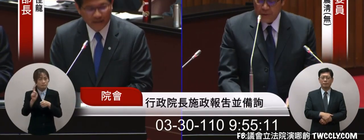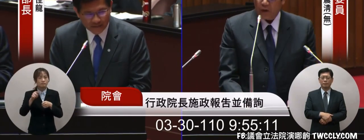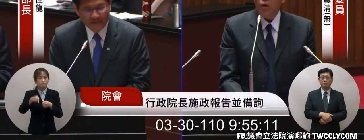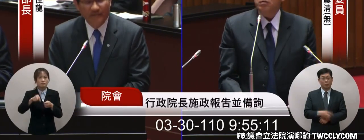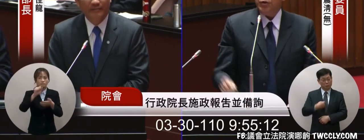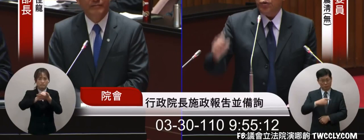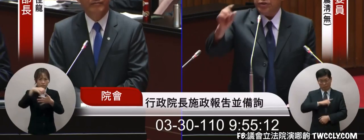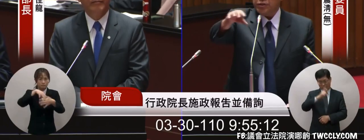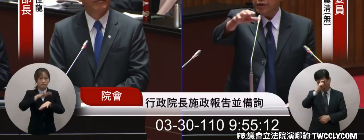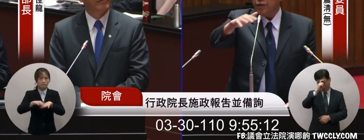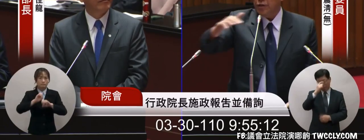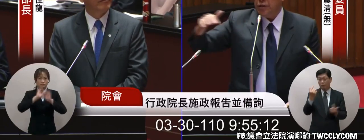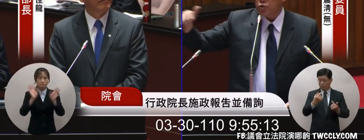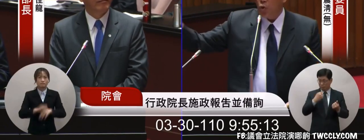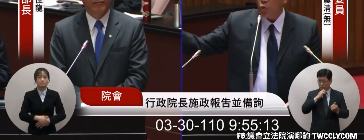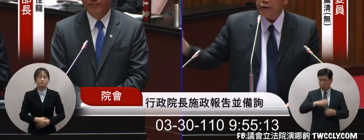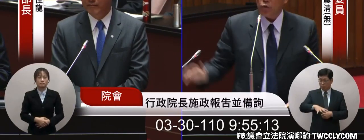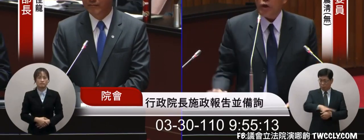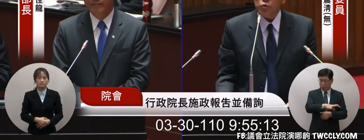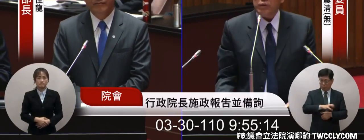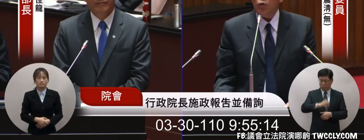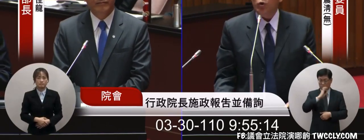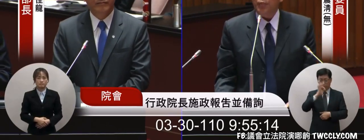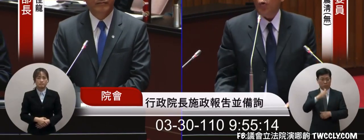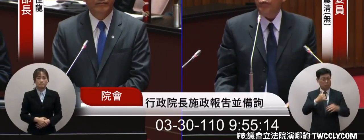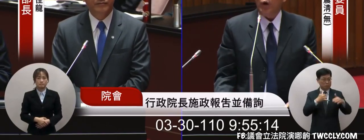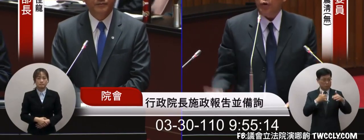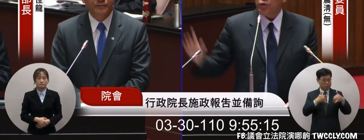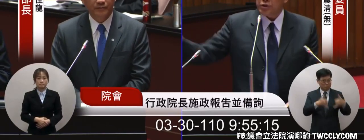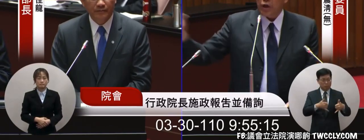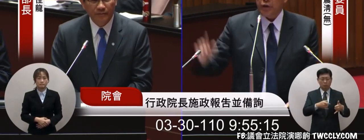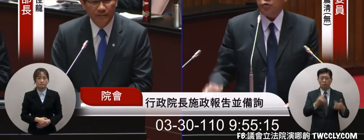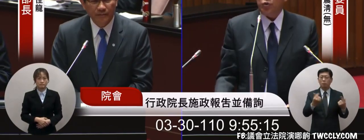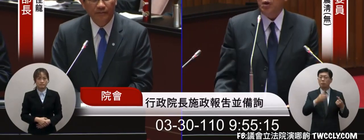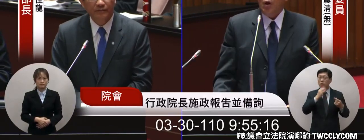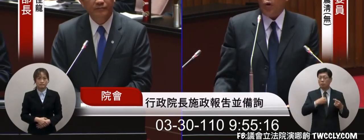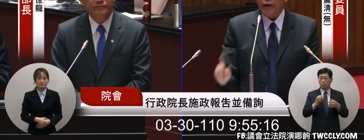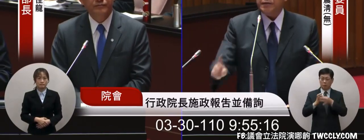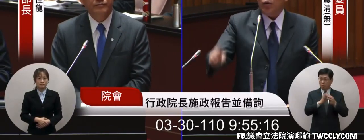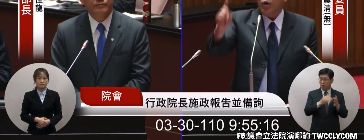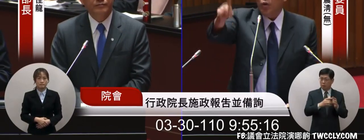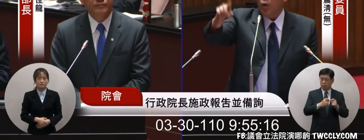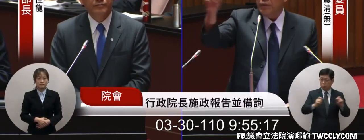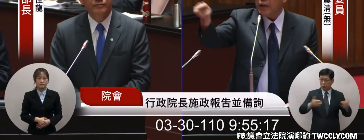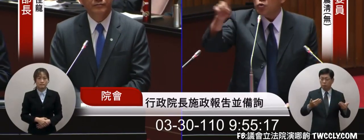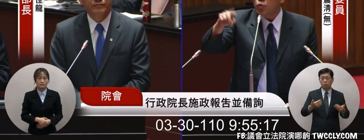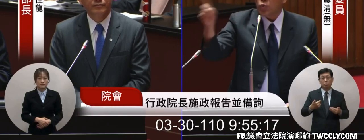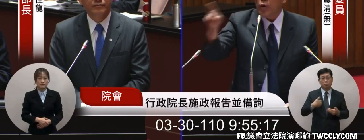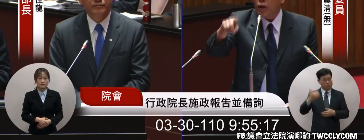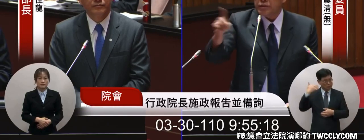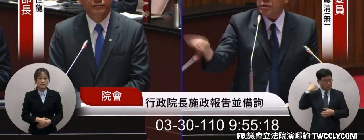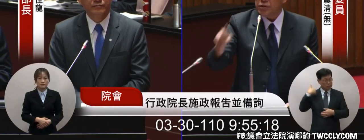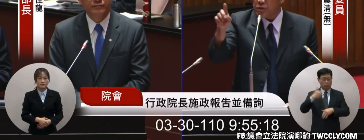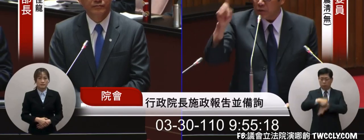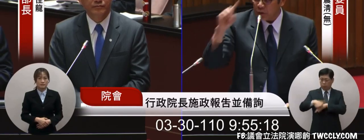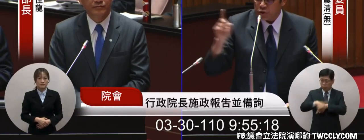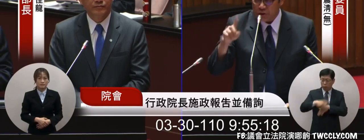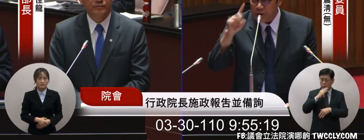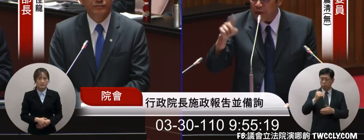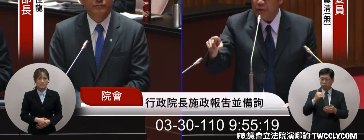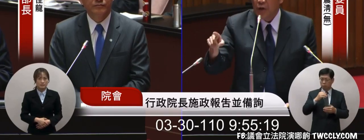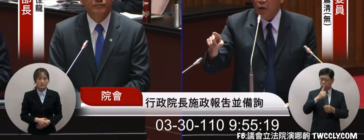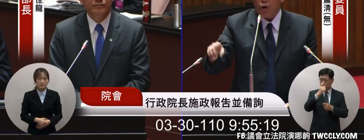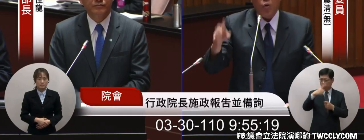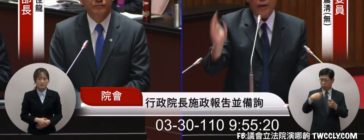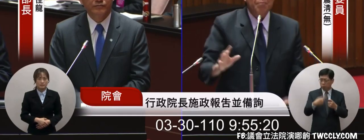裡面我是希望說尤其是整個的所謂的快速道路的部分尤其是高興村我剛才講過了我們當初的規劃期程是要到